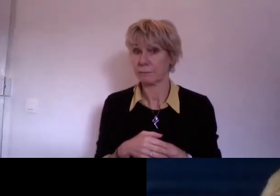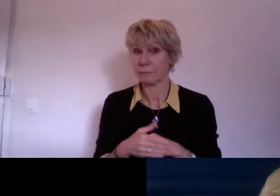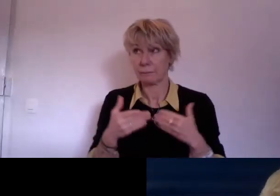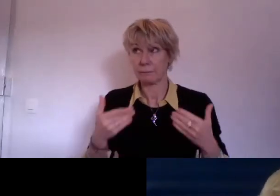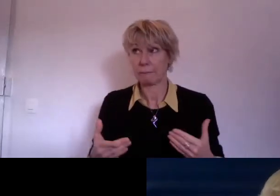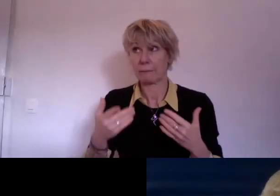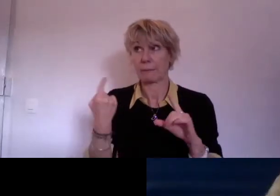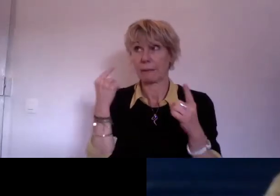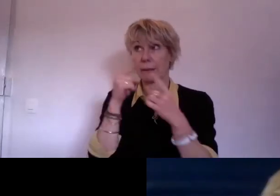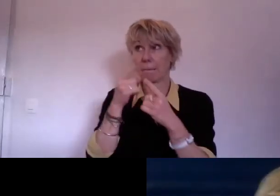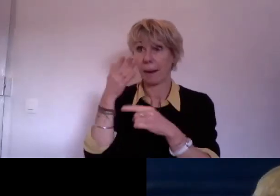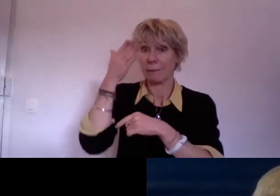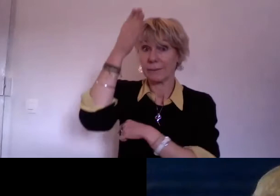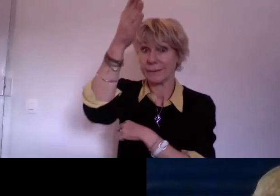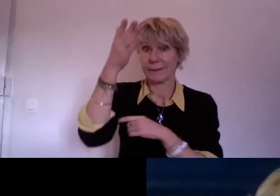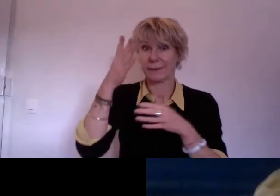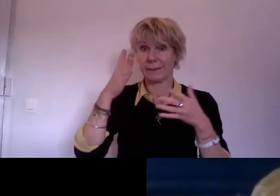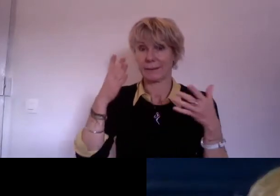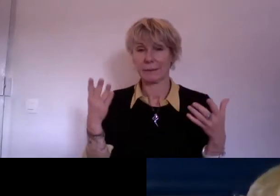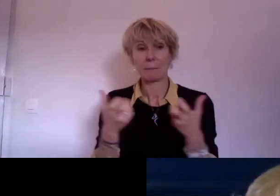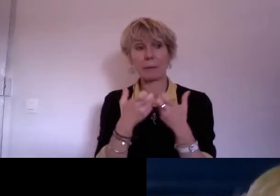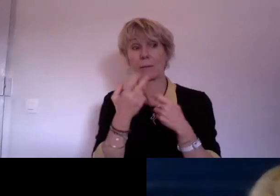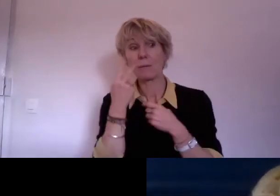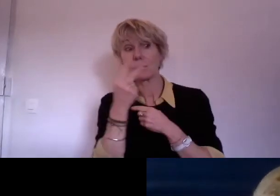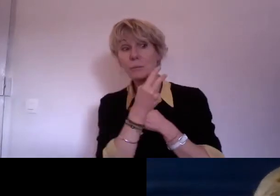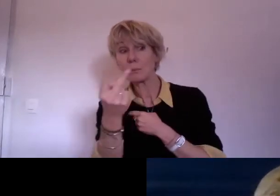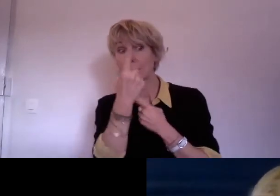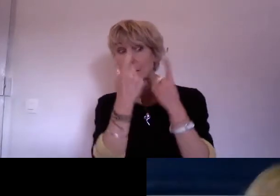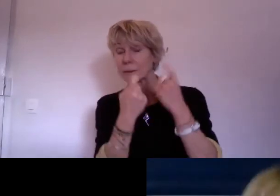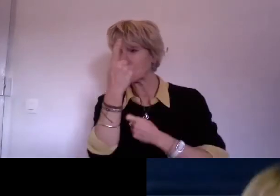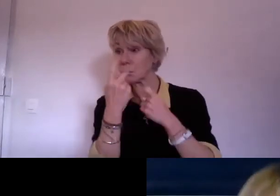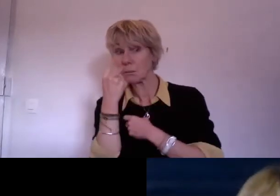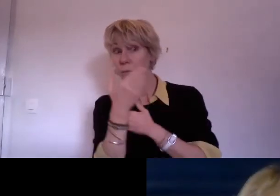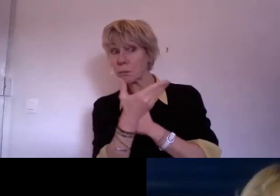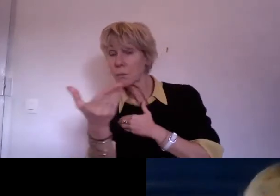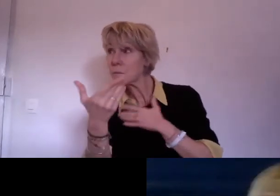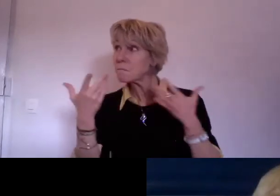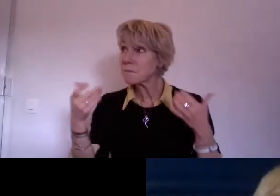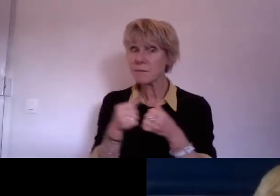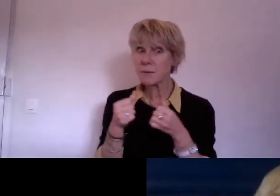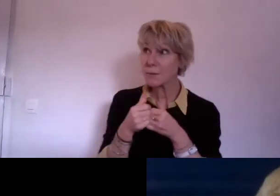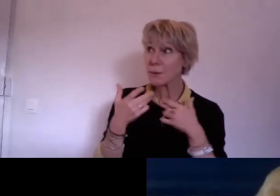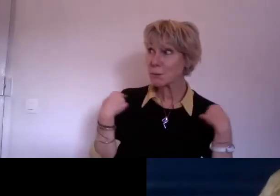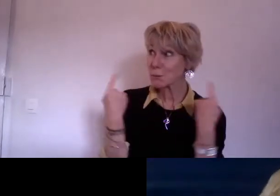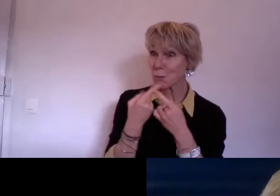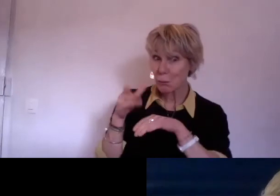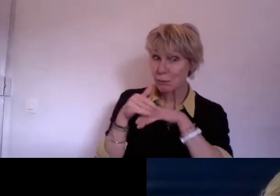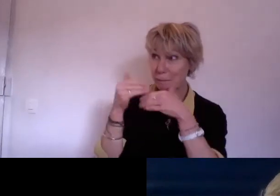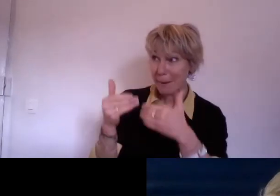d'avenir, parce que j'ai vu dans les questions, dans les questionnements, allons-nous poursuivre toutes ces expériences et